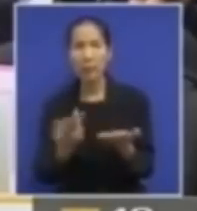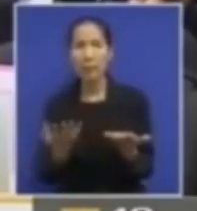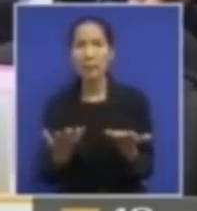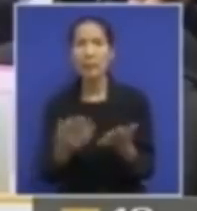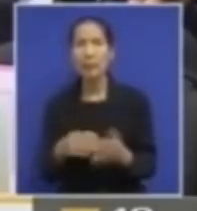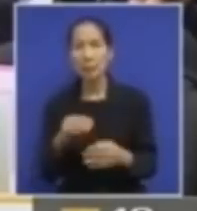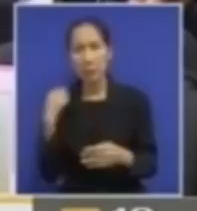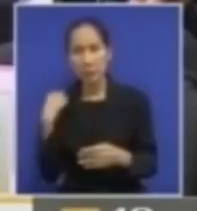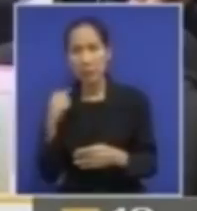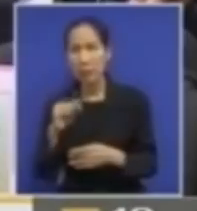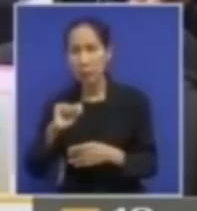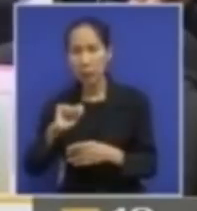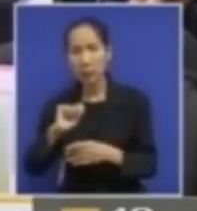Twitter